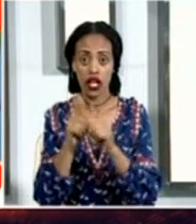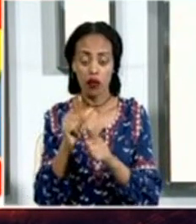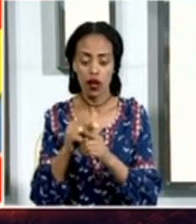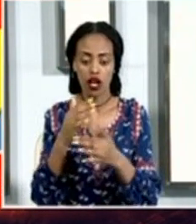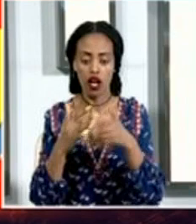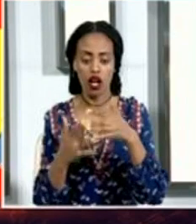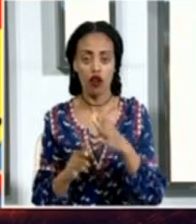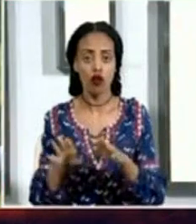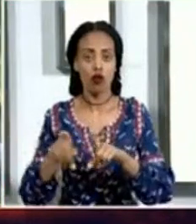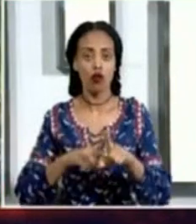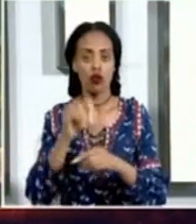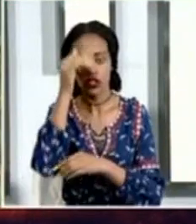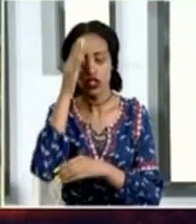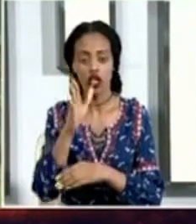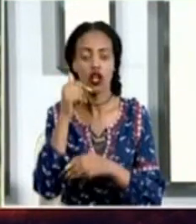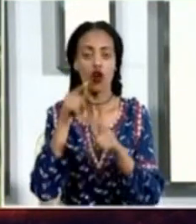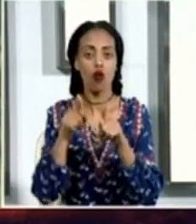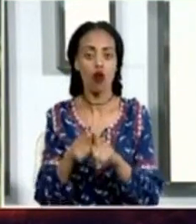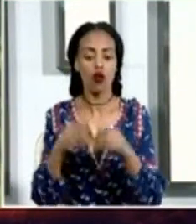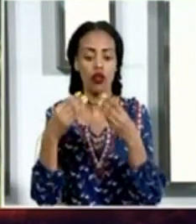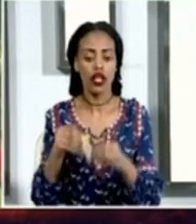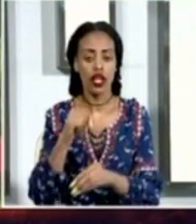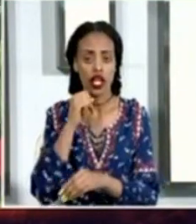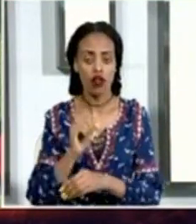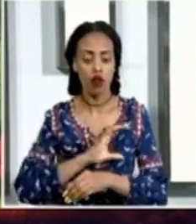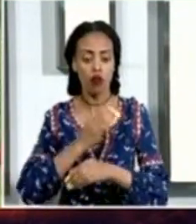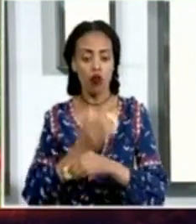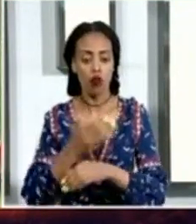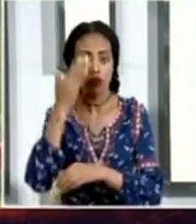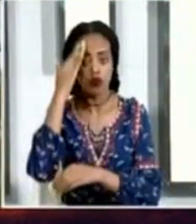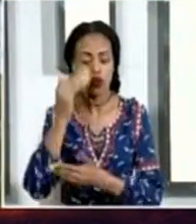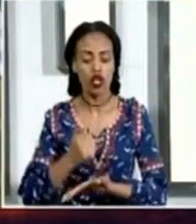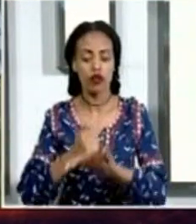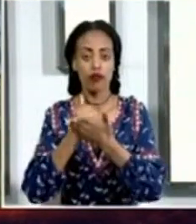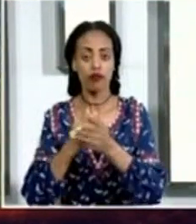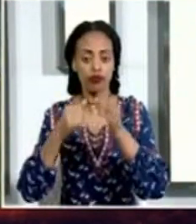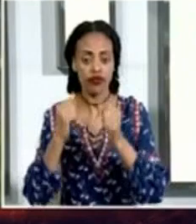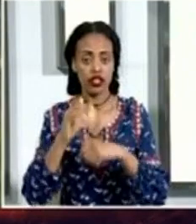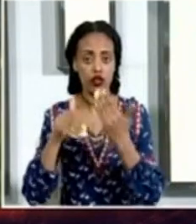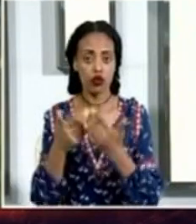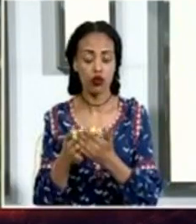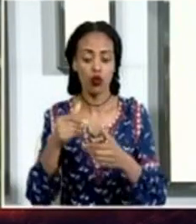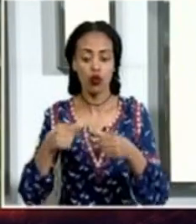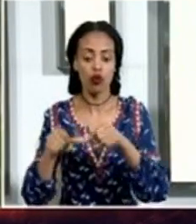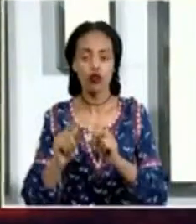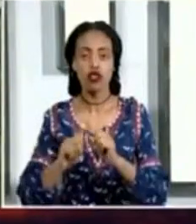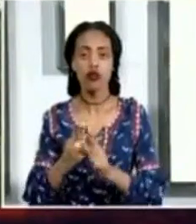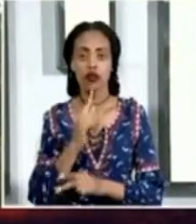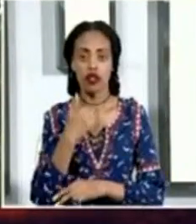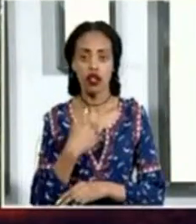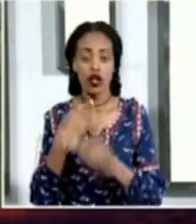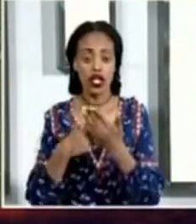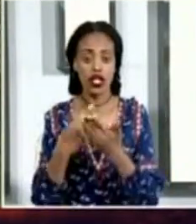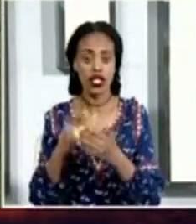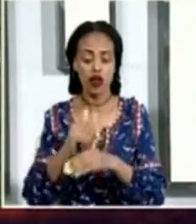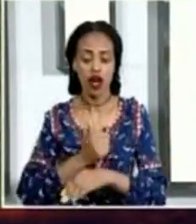ረቢቡ ሕድረያታቱን ኣሓቱን ኣሕዋቱን ከይዕበረ ብጉልበቱን ብፍልጠቱን ንምሕጋዝ ዝከኣለ ኩሉ ከወፊ ጀሚሩሎም። ነዚ